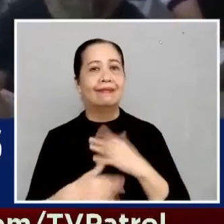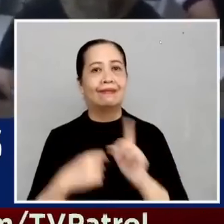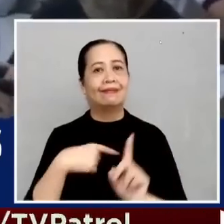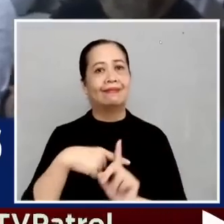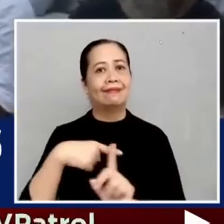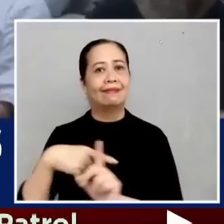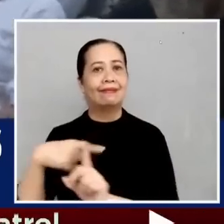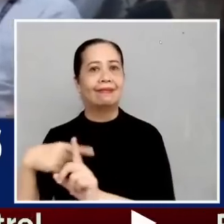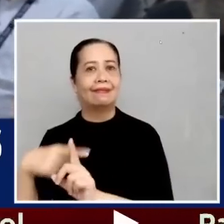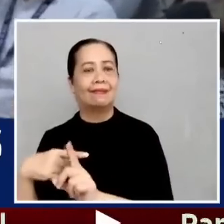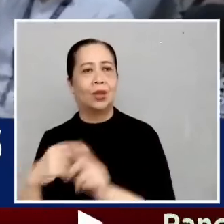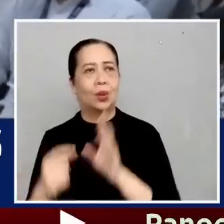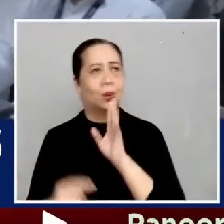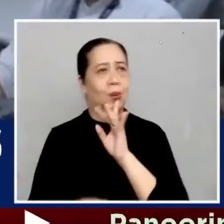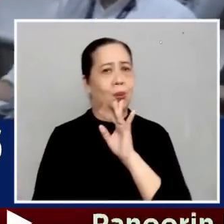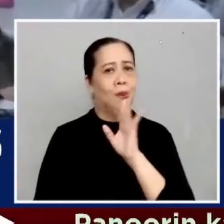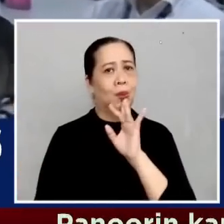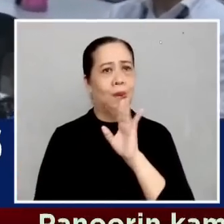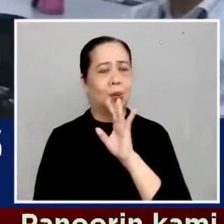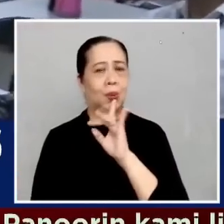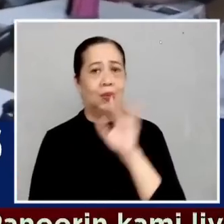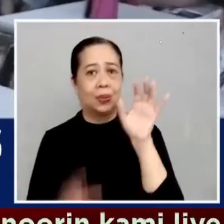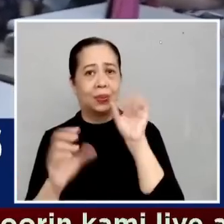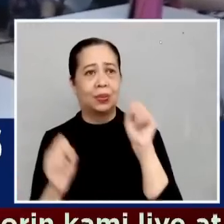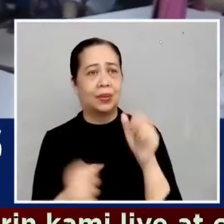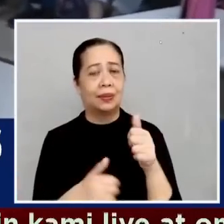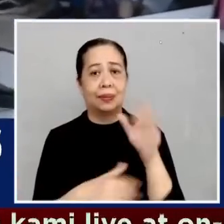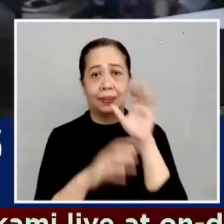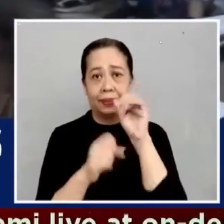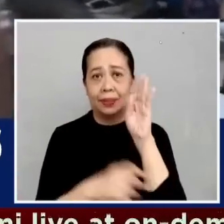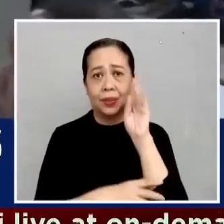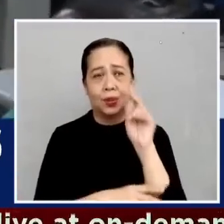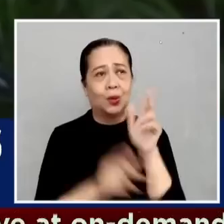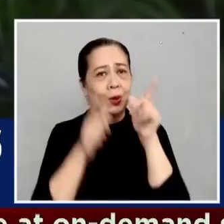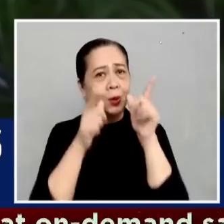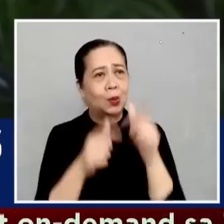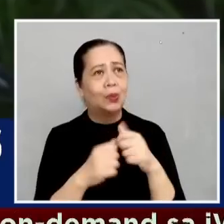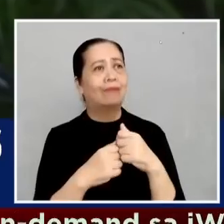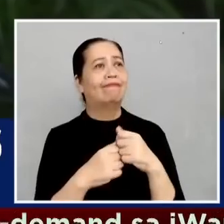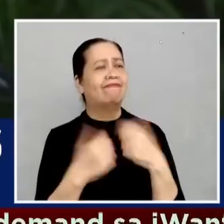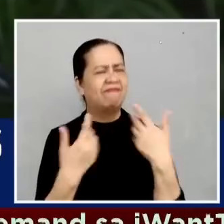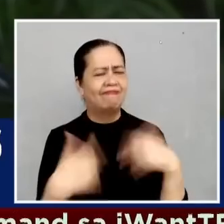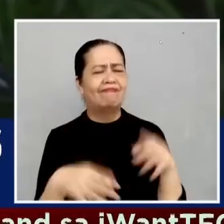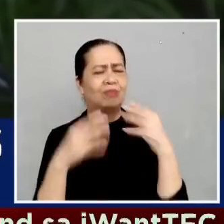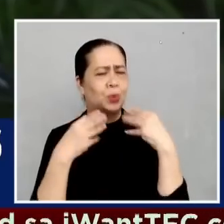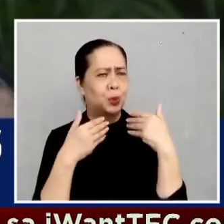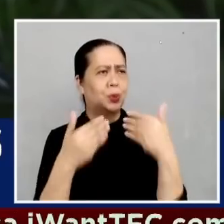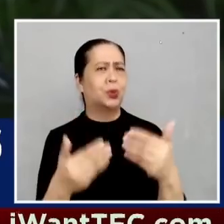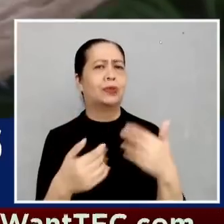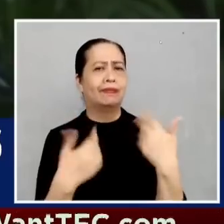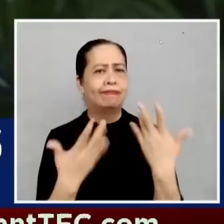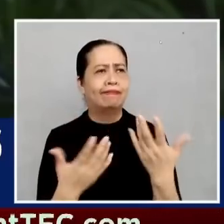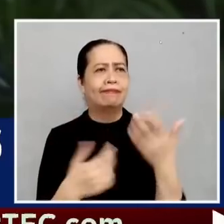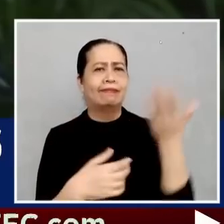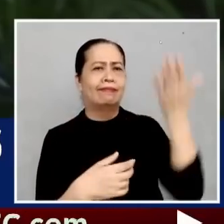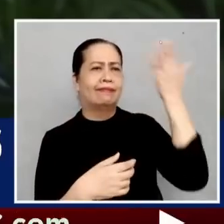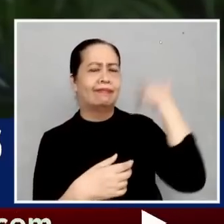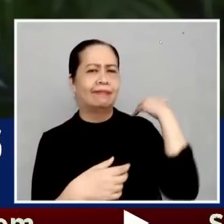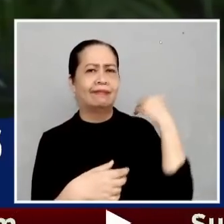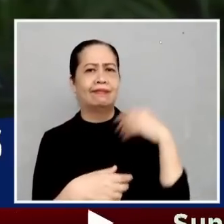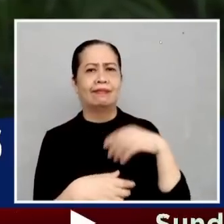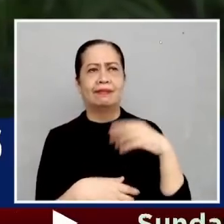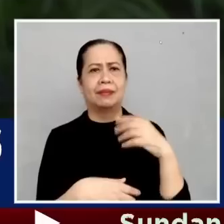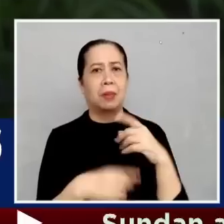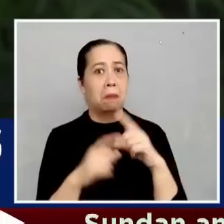his words and his speeches, President Marcos seems to have turned the page on his predecessor's record.